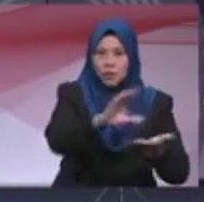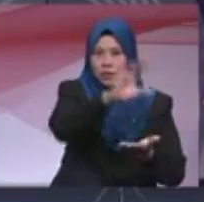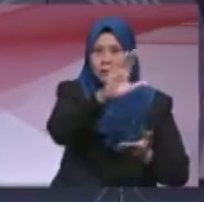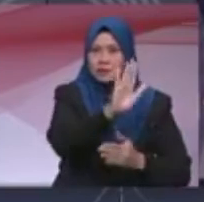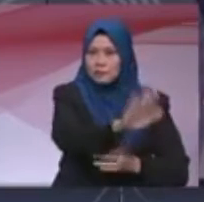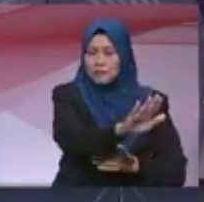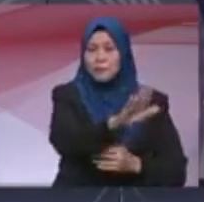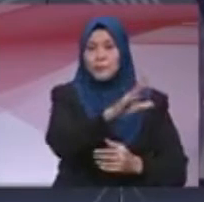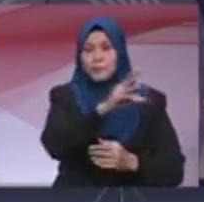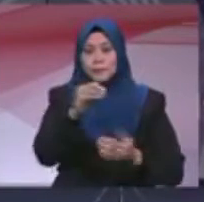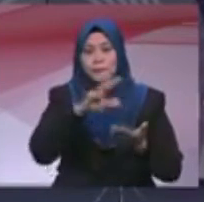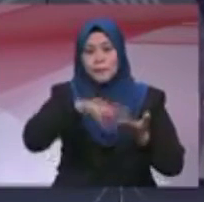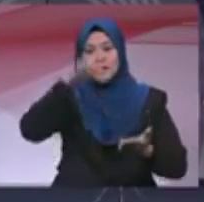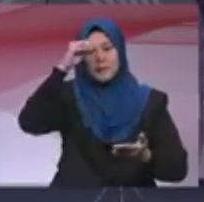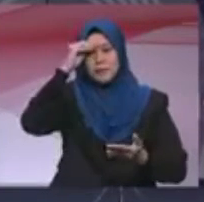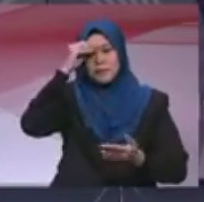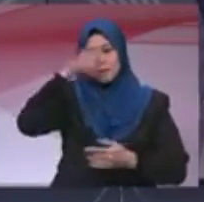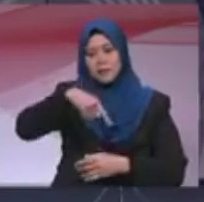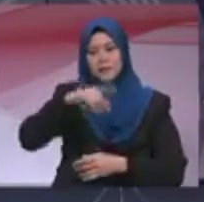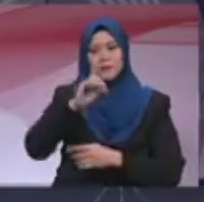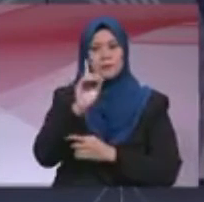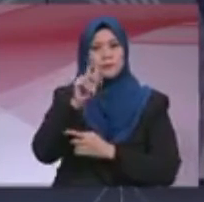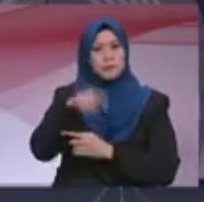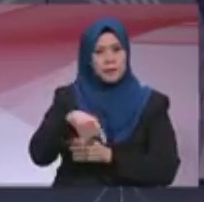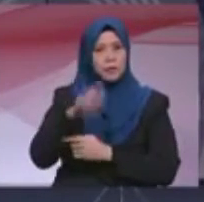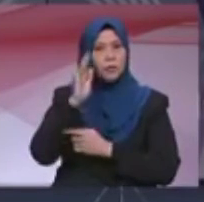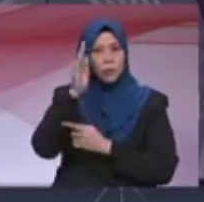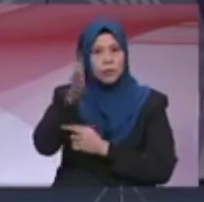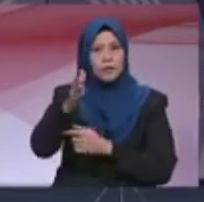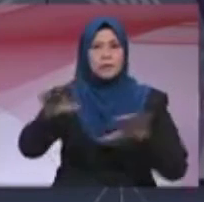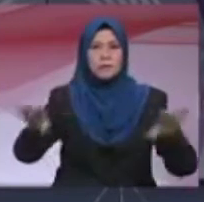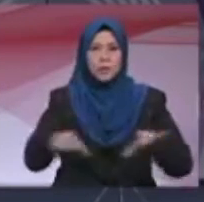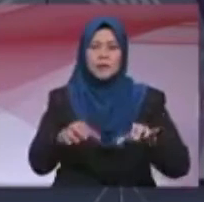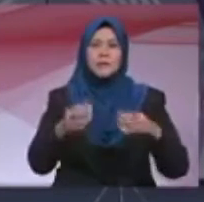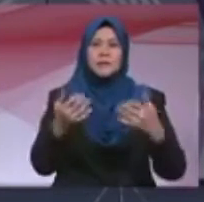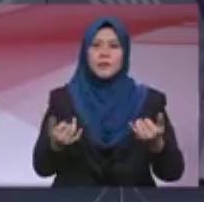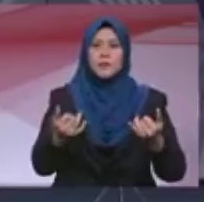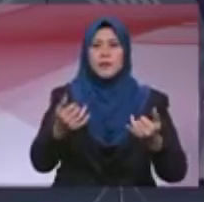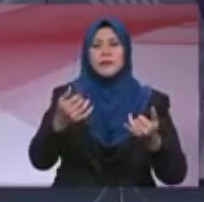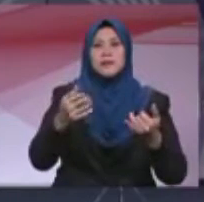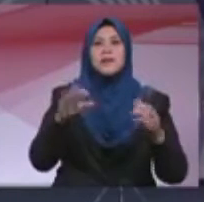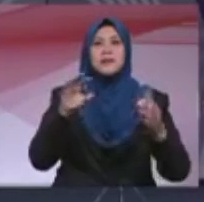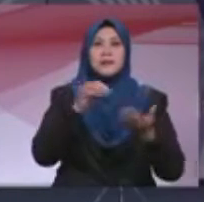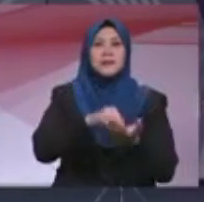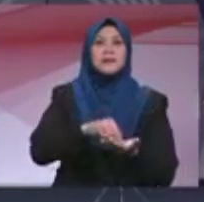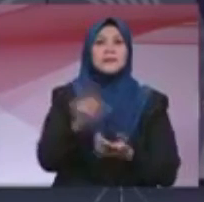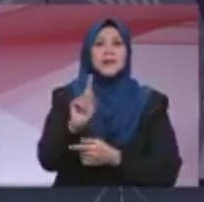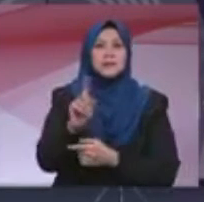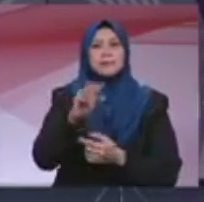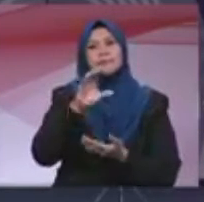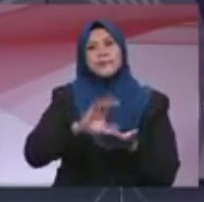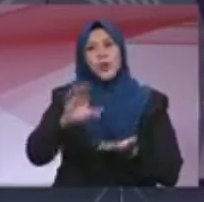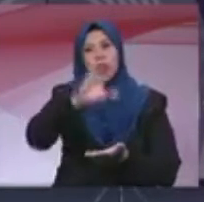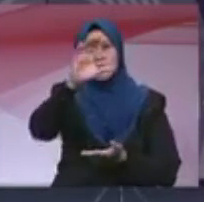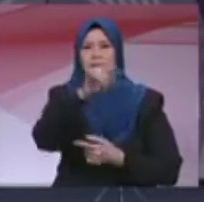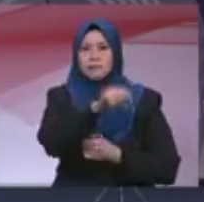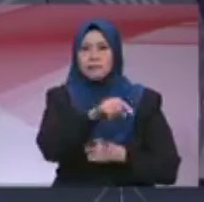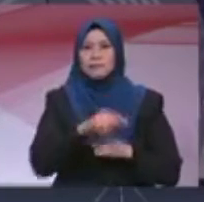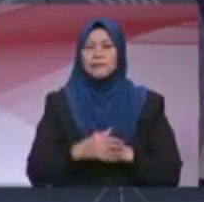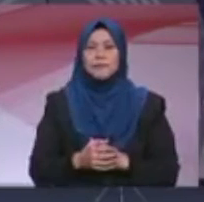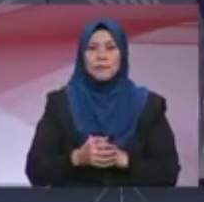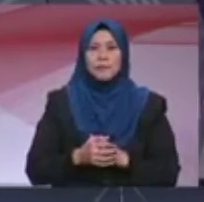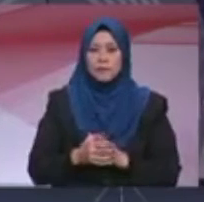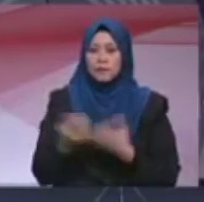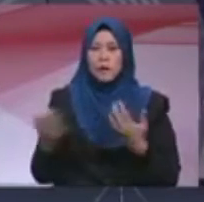sesi pembelajaran atau PDP akan dilaksanakan secara hybrid di kolej. Pelajar, bagaimana pula dengan